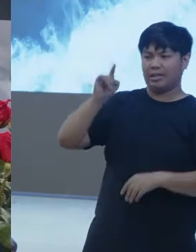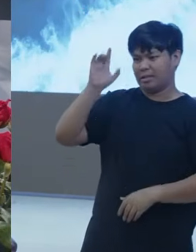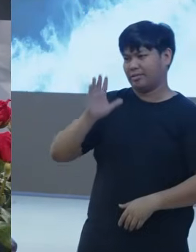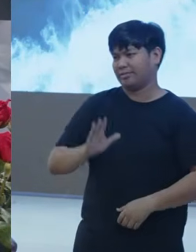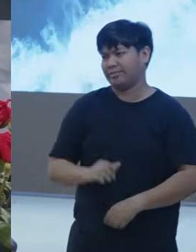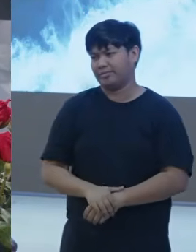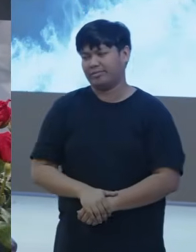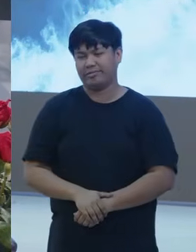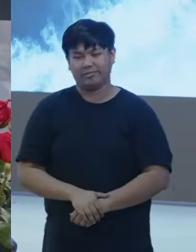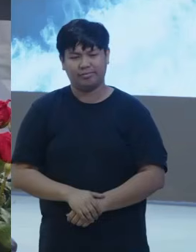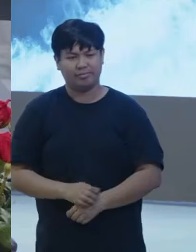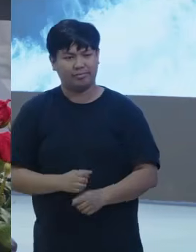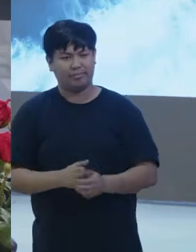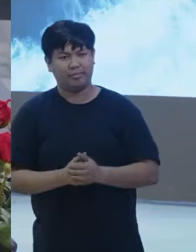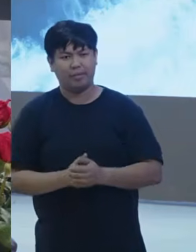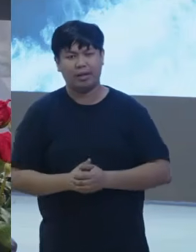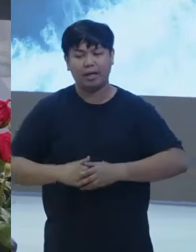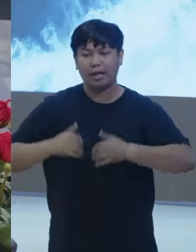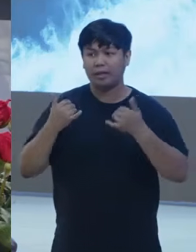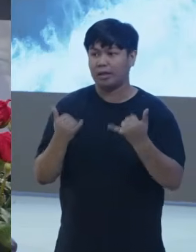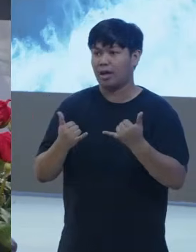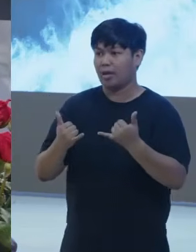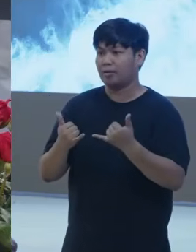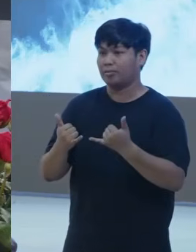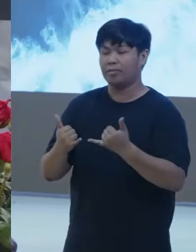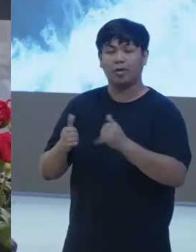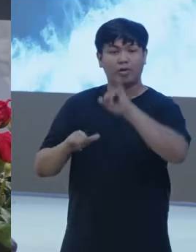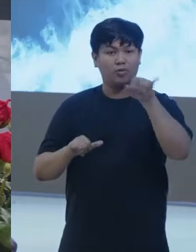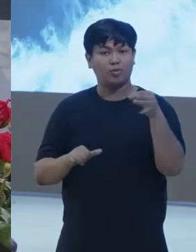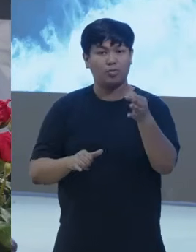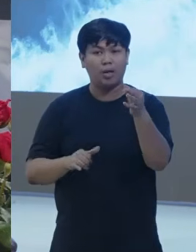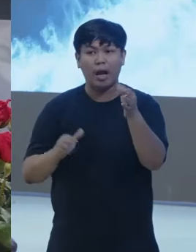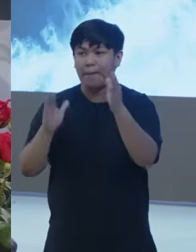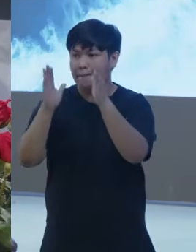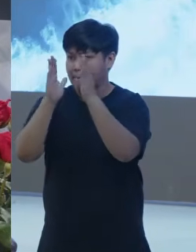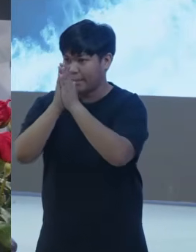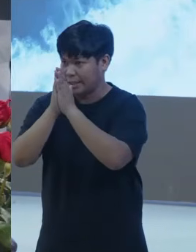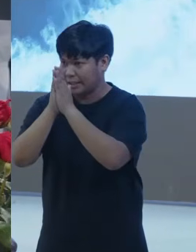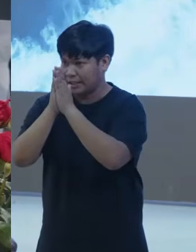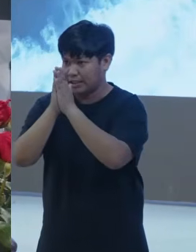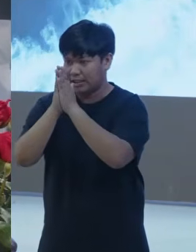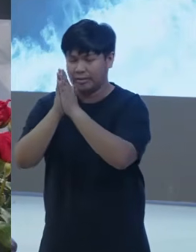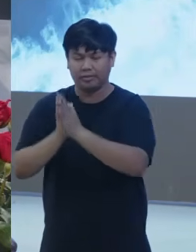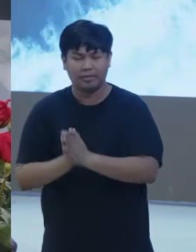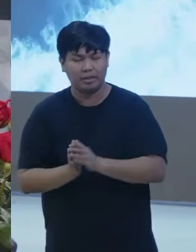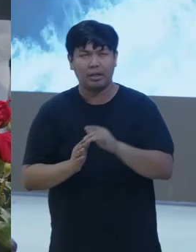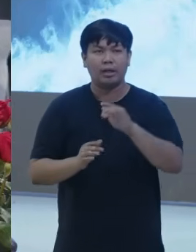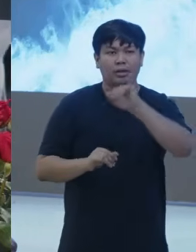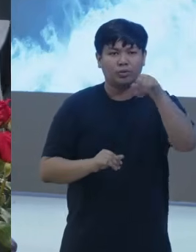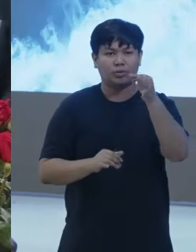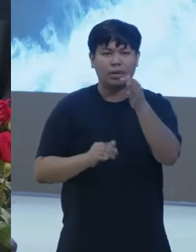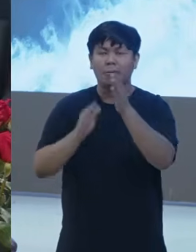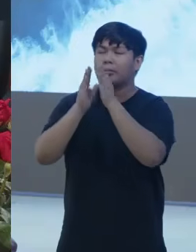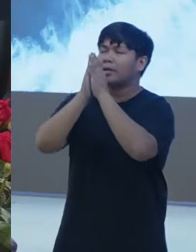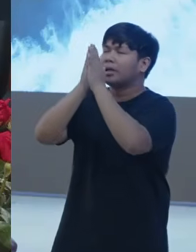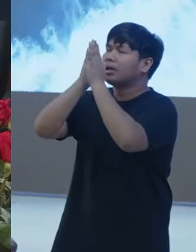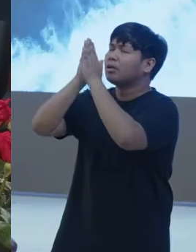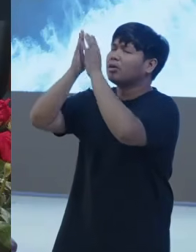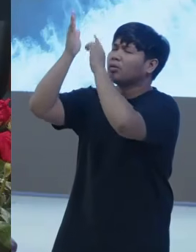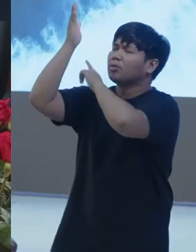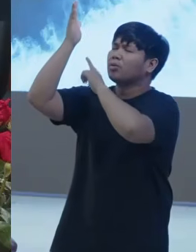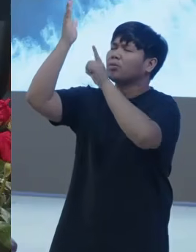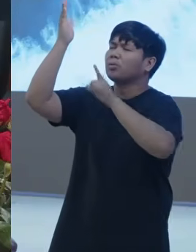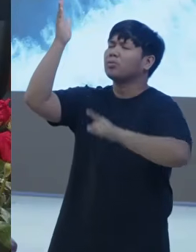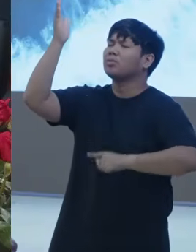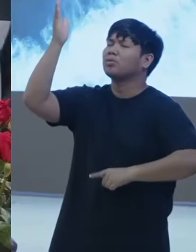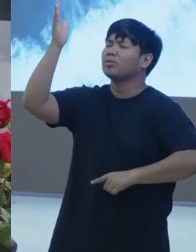Lord, and he prayed to the Lord. Yung Lord po doon, Yahweh. And he prayed to Yahweh